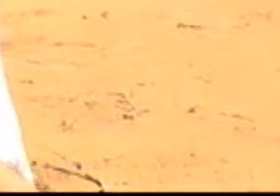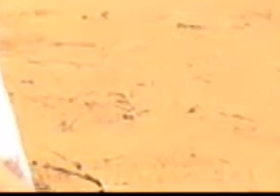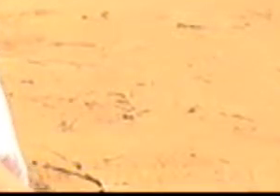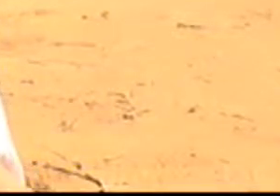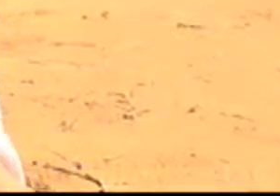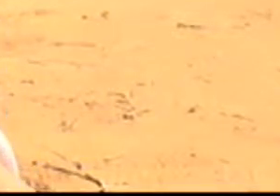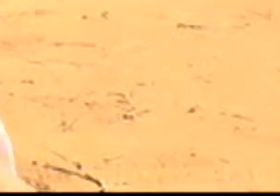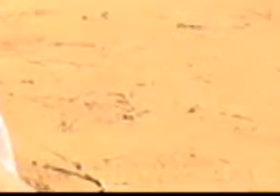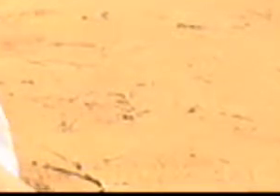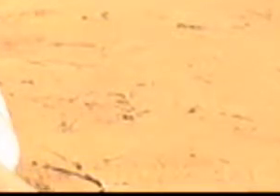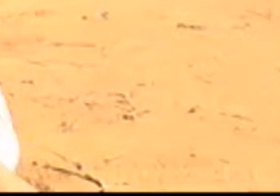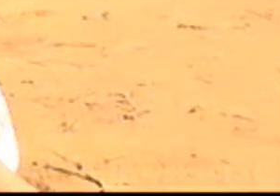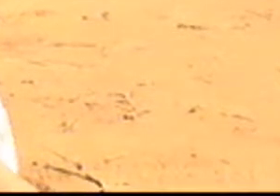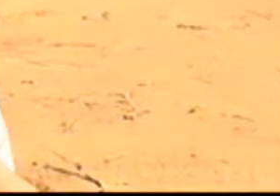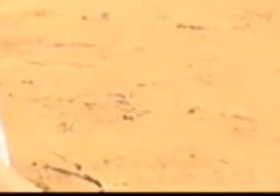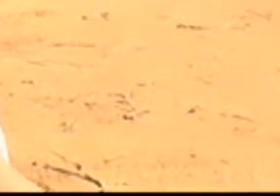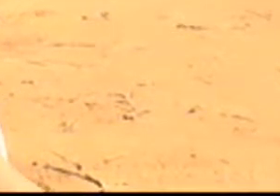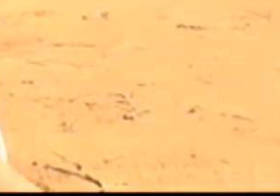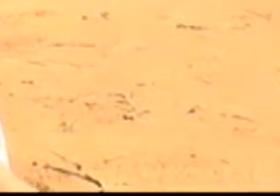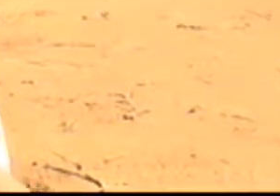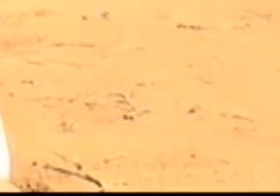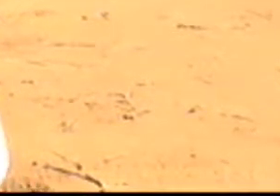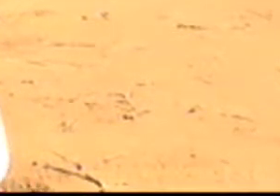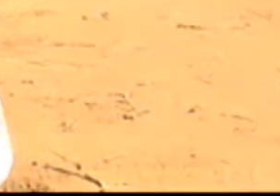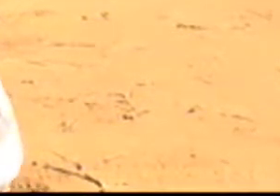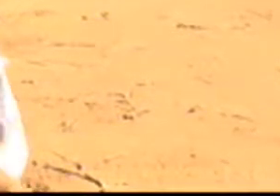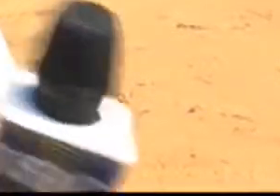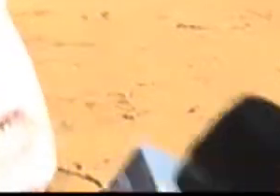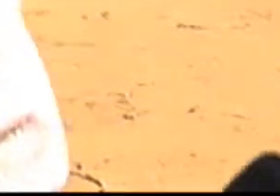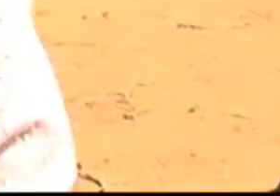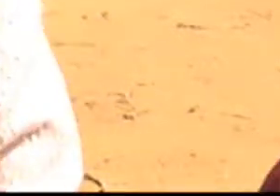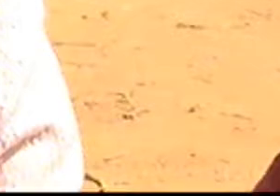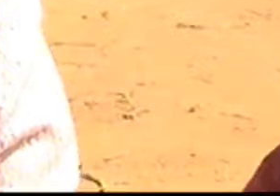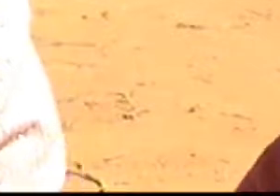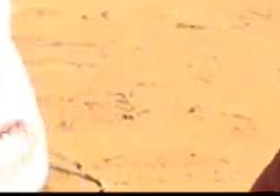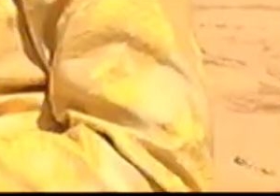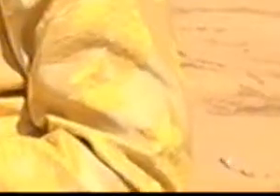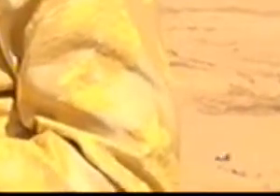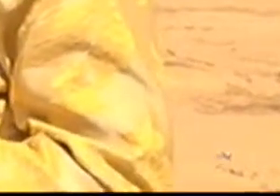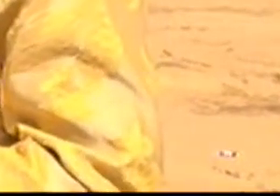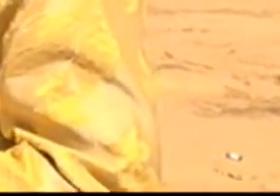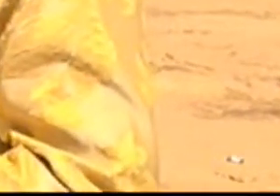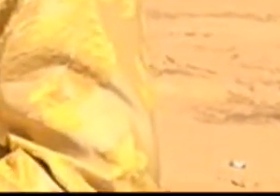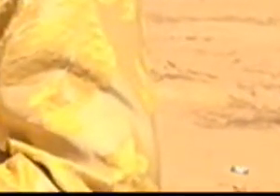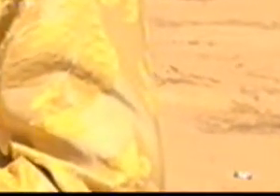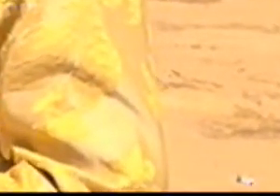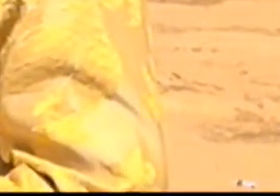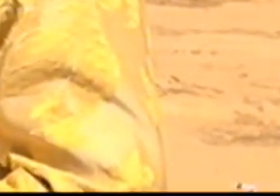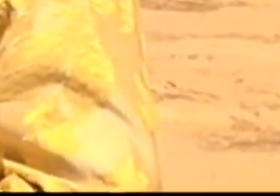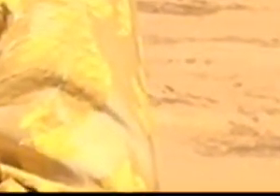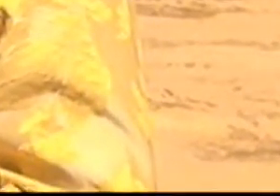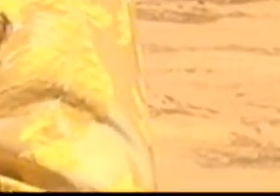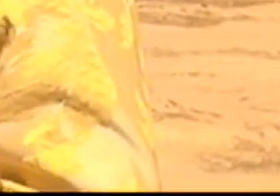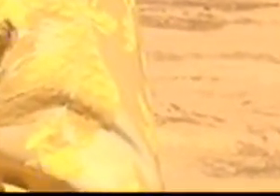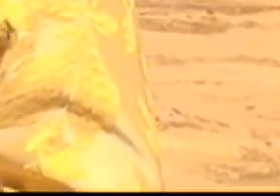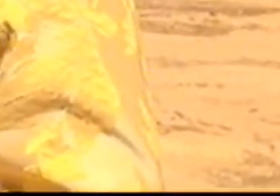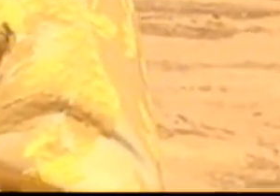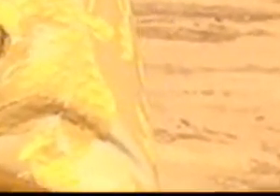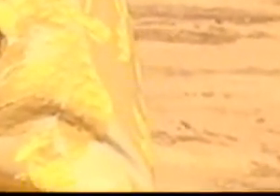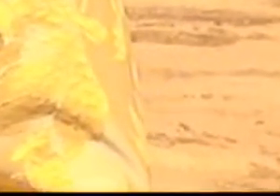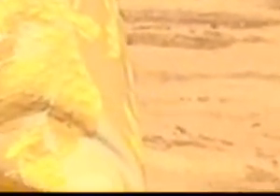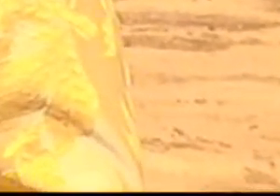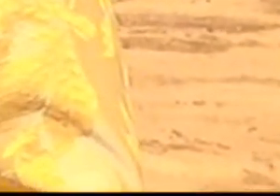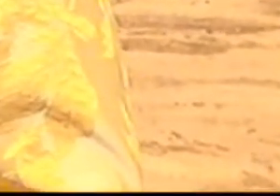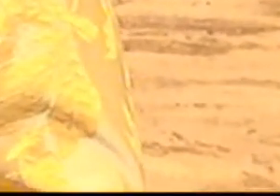tunaweza tukaiongeza, na mimi kiwe yangu hata ifikisha wanafunzi 1000. Asante sana mheshimiwa. Asante sana. Kwanza tumshukuru sana mheshimiwa